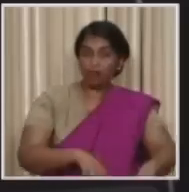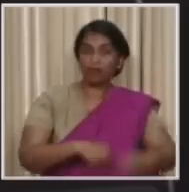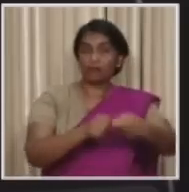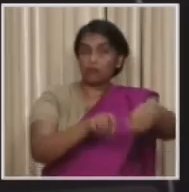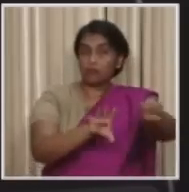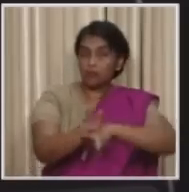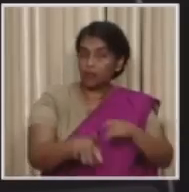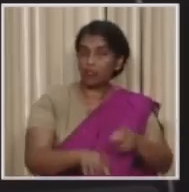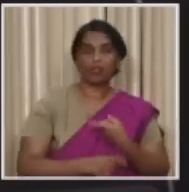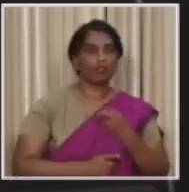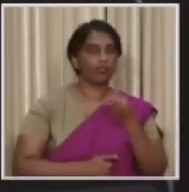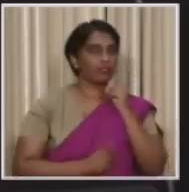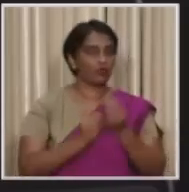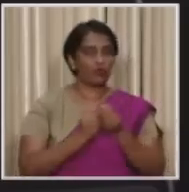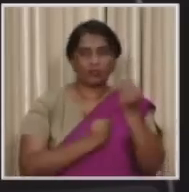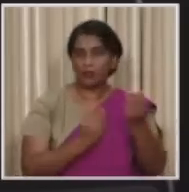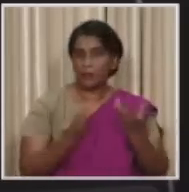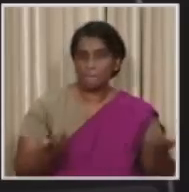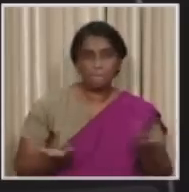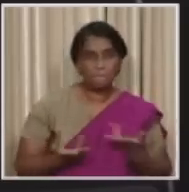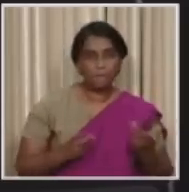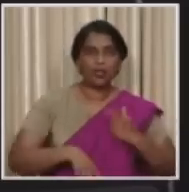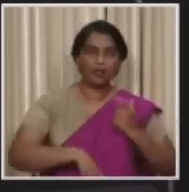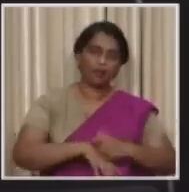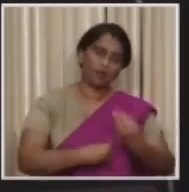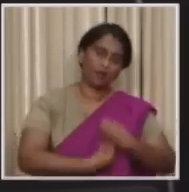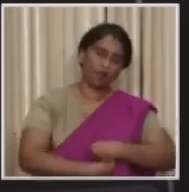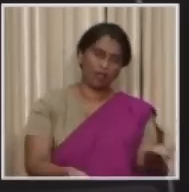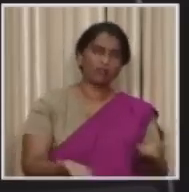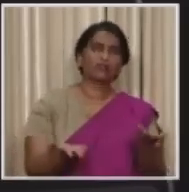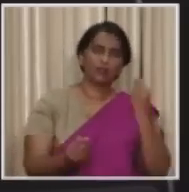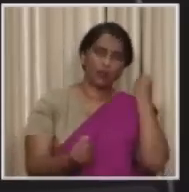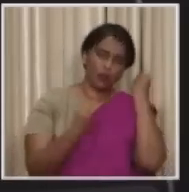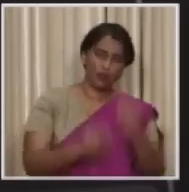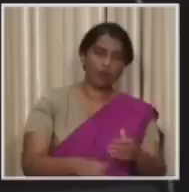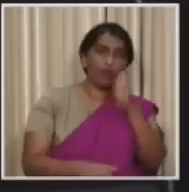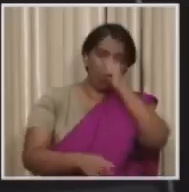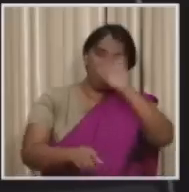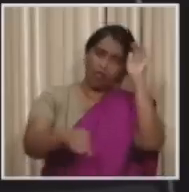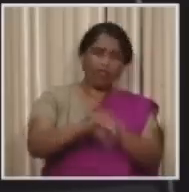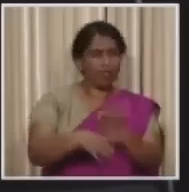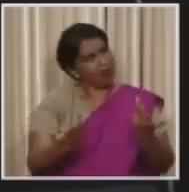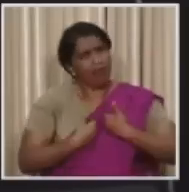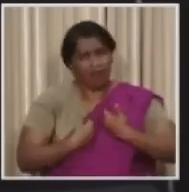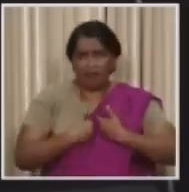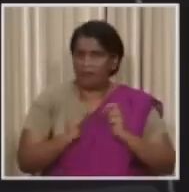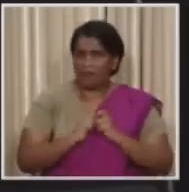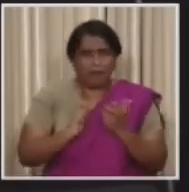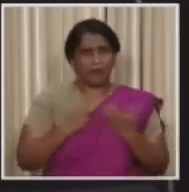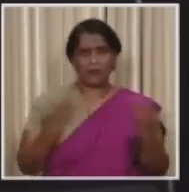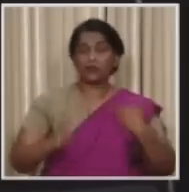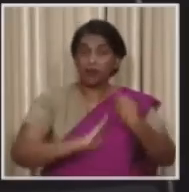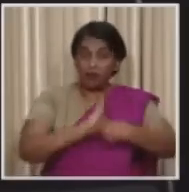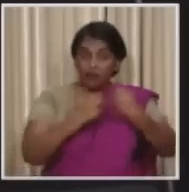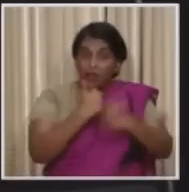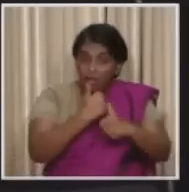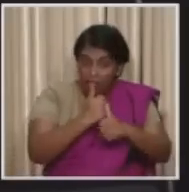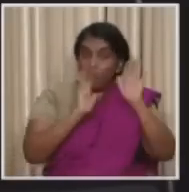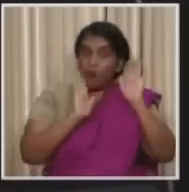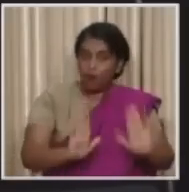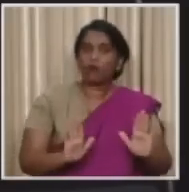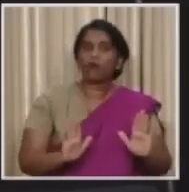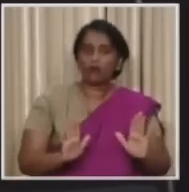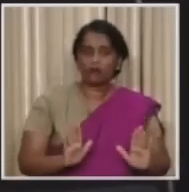kenet, danuan den berenang garu katana, ketumani kali apa lagi, siapa horu tika allala, api hari kaman ini api kian hekai, kudamai rata heden nelang garu katana,